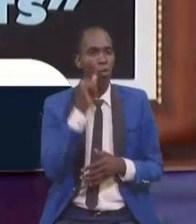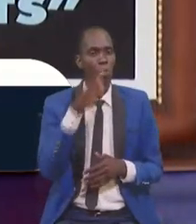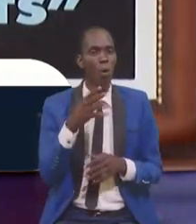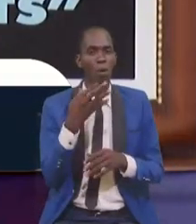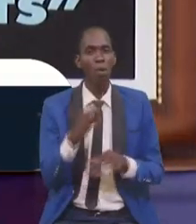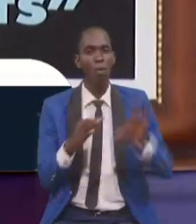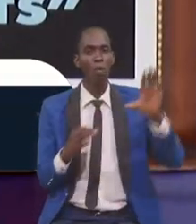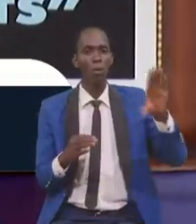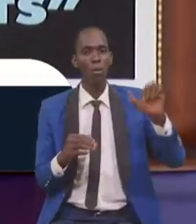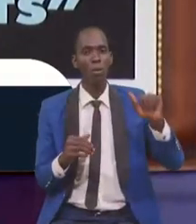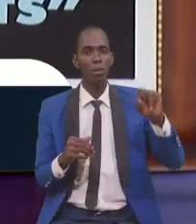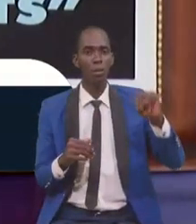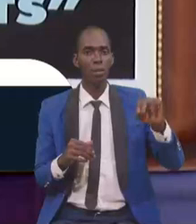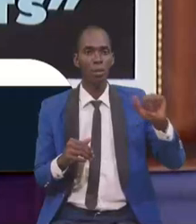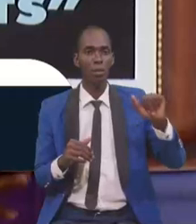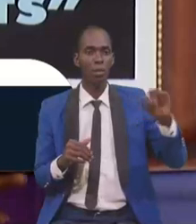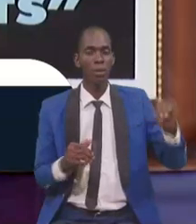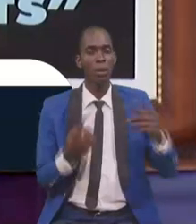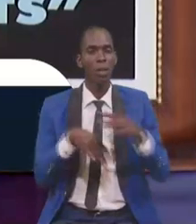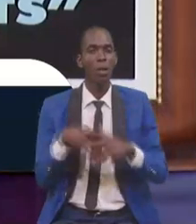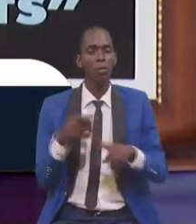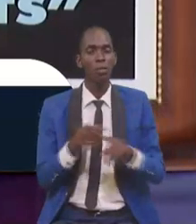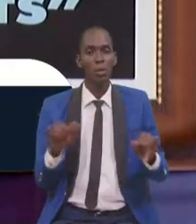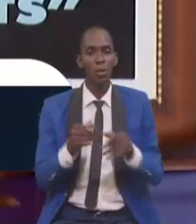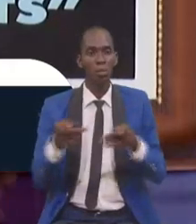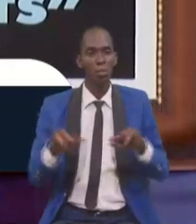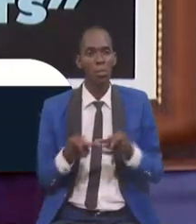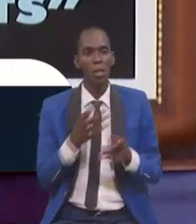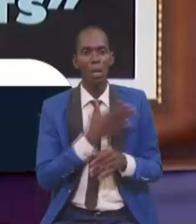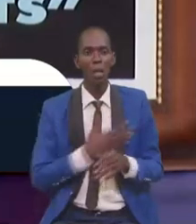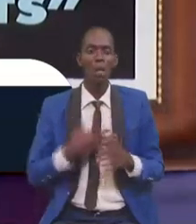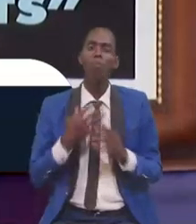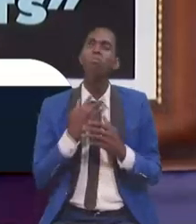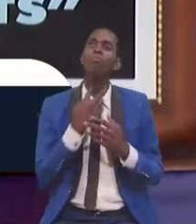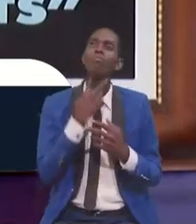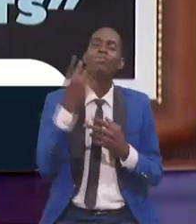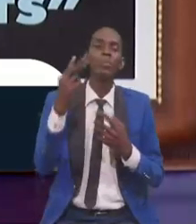Et voici une femme cananéenne qui venait de ces contrées.